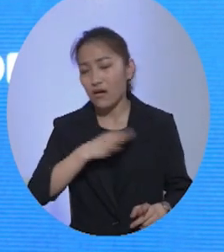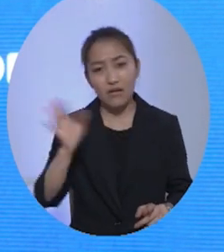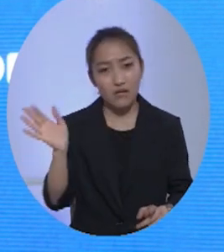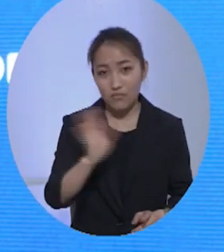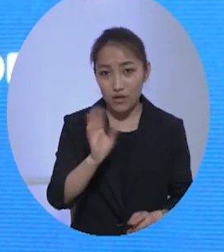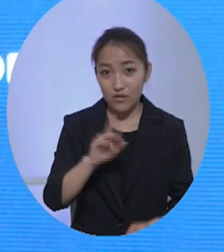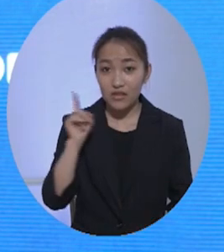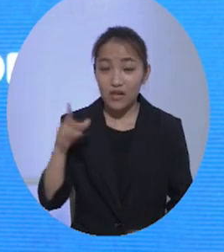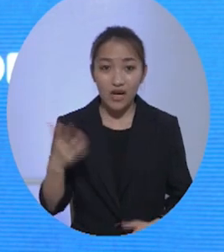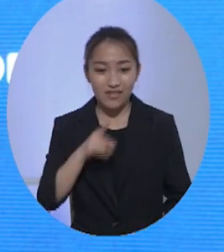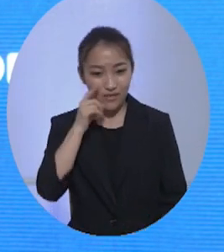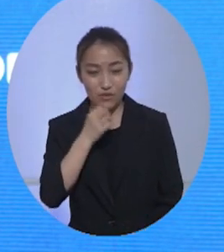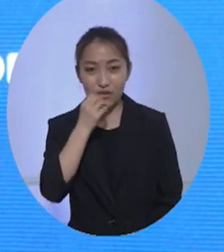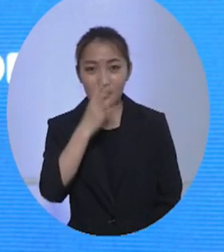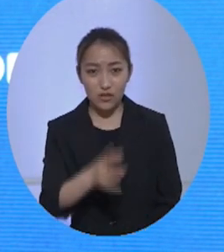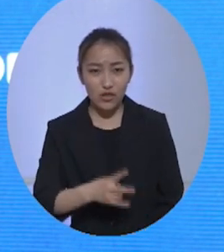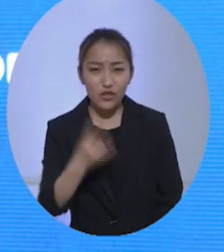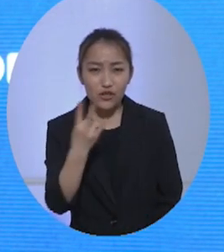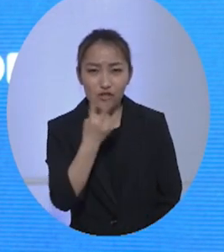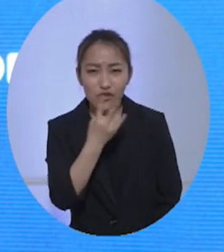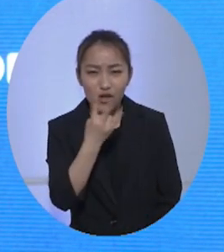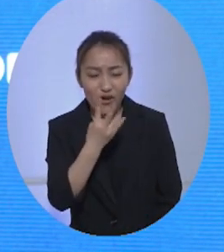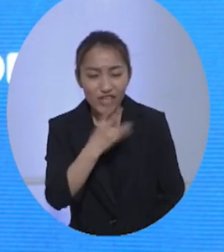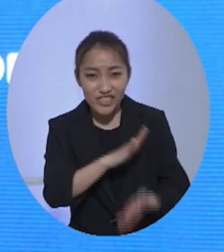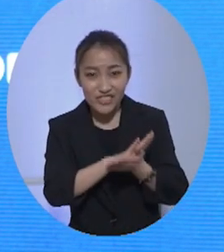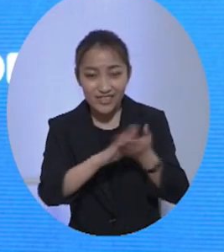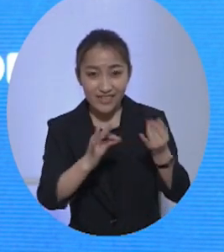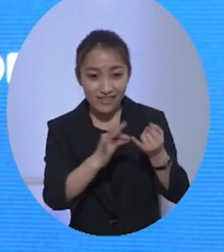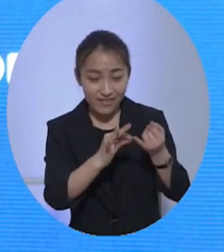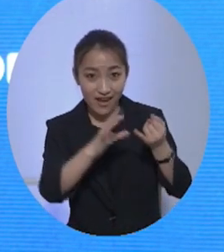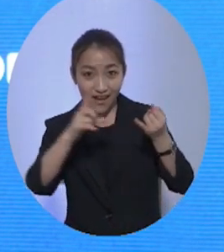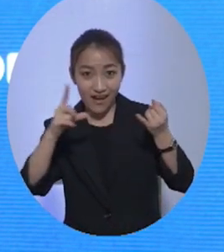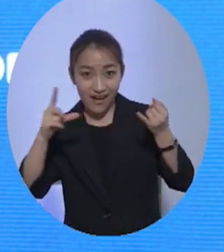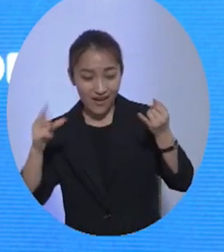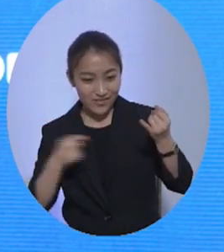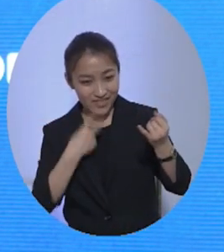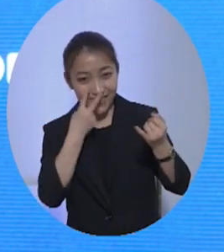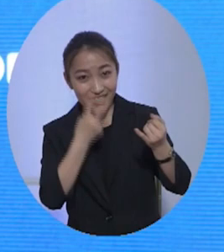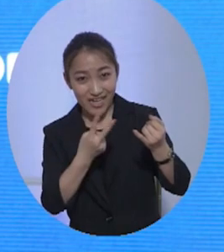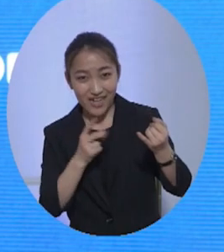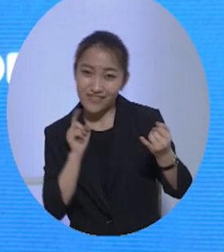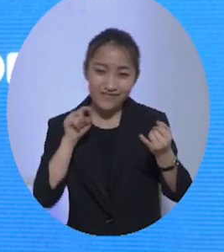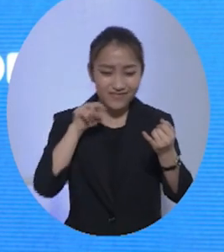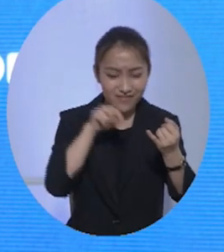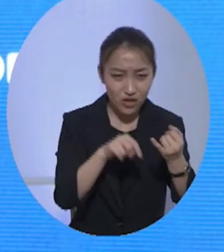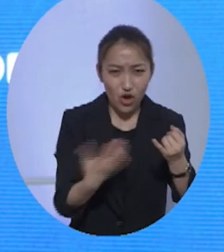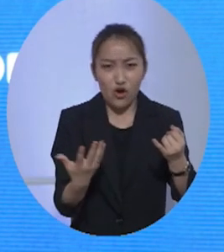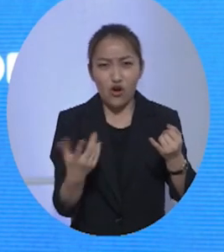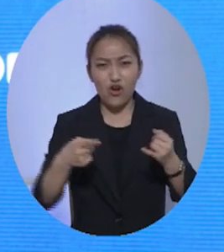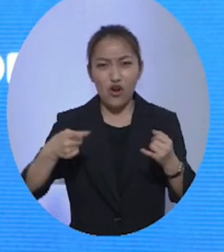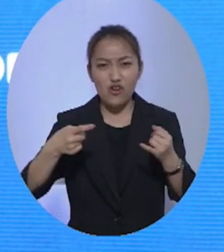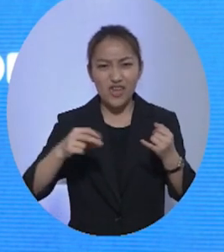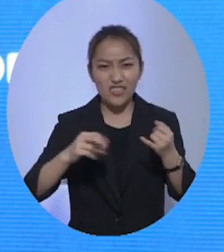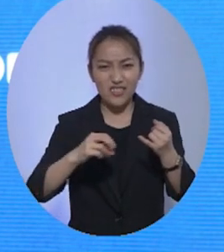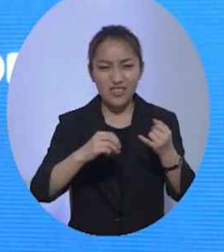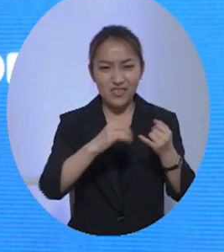дээ, тийм. Ном ногоон шив шинхэн навч байлаа. Хайрлах гад очоо тартал юу чгүй үрт идсэн байлаа гэдэг байдаг,